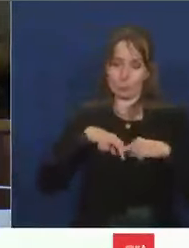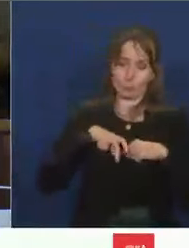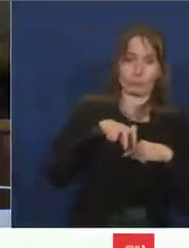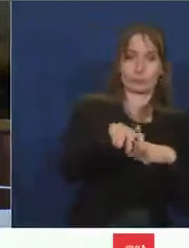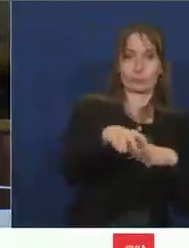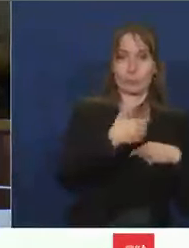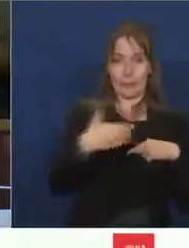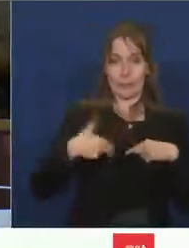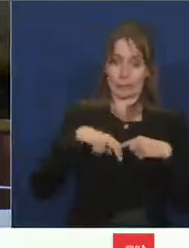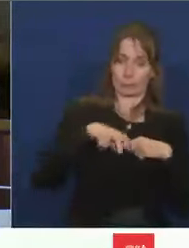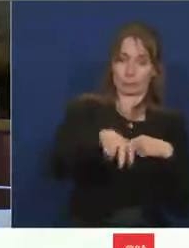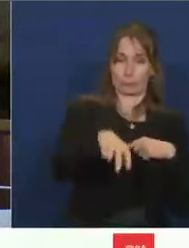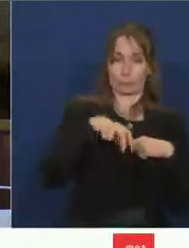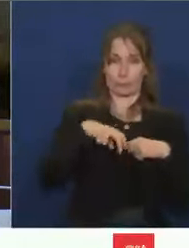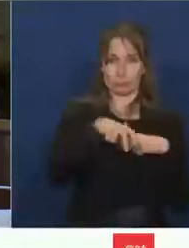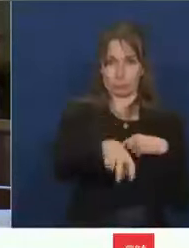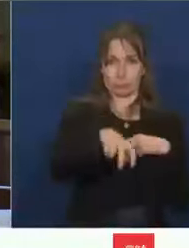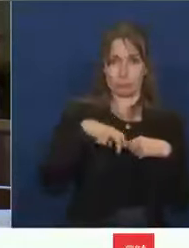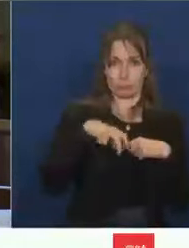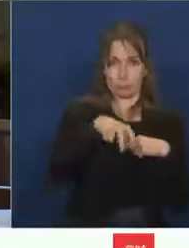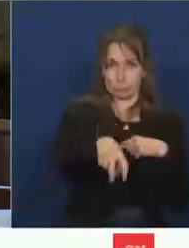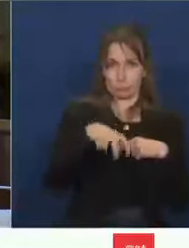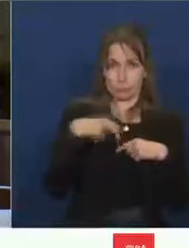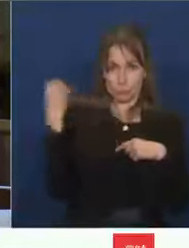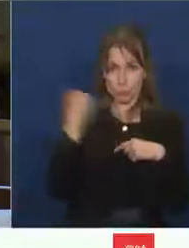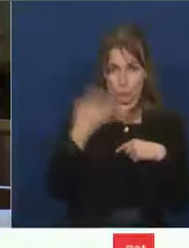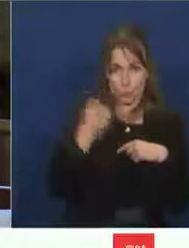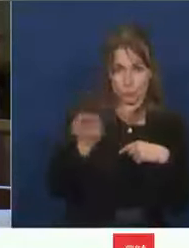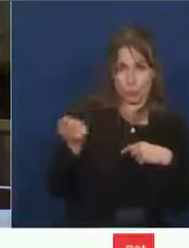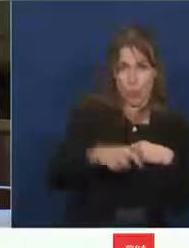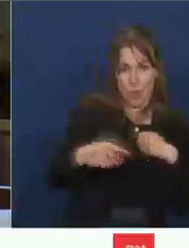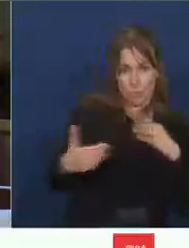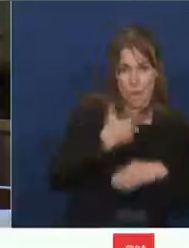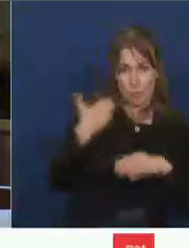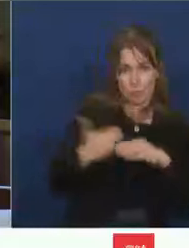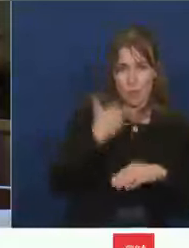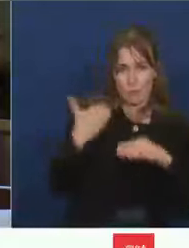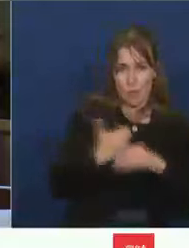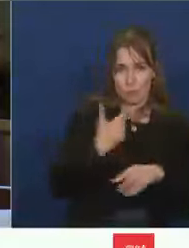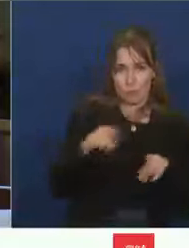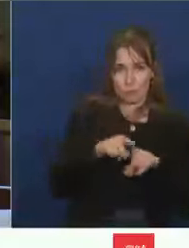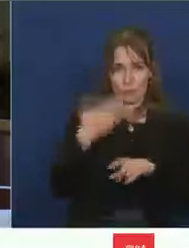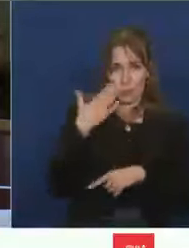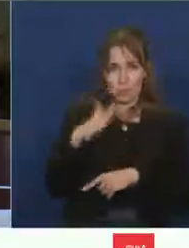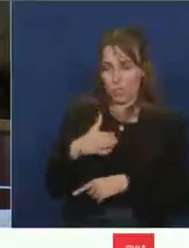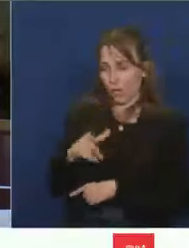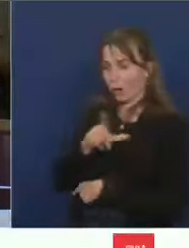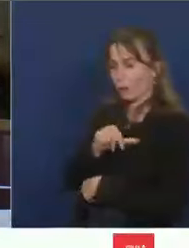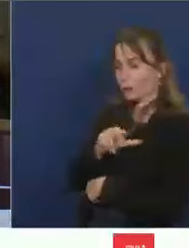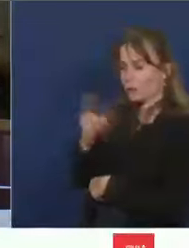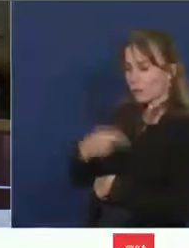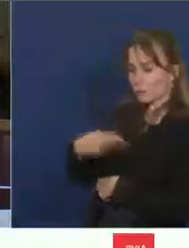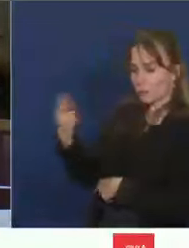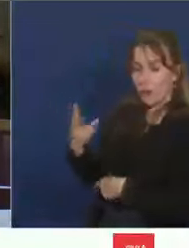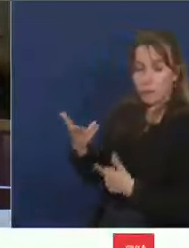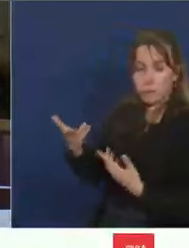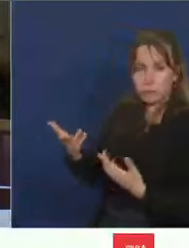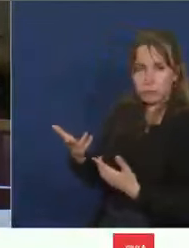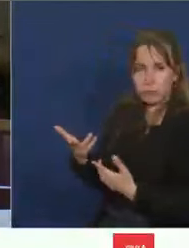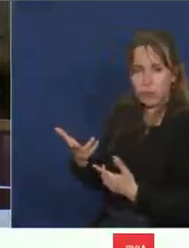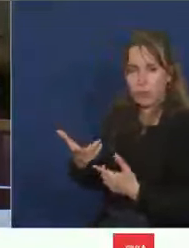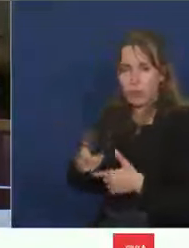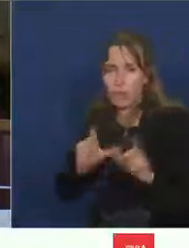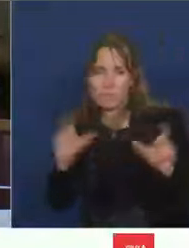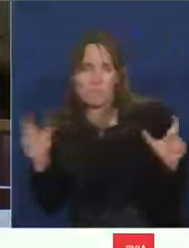tous les jours pratiquement en mairie. Je sais aussi par ailleurs que la police nationale n'a jamais soulevé de problème particulier concernant